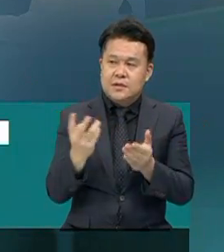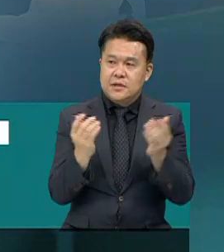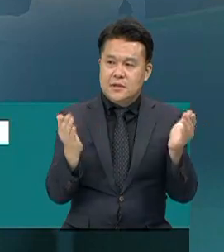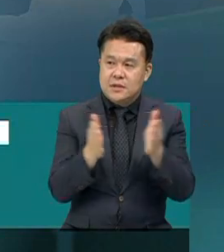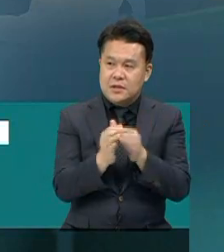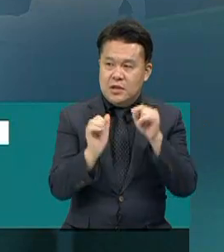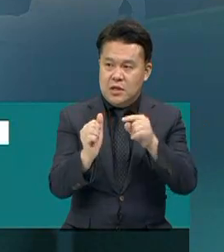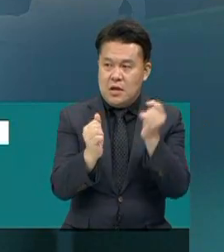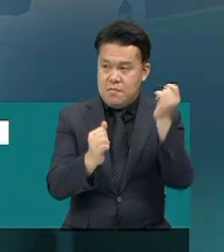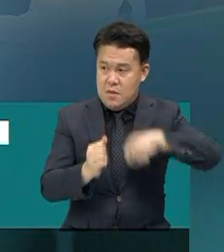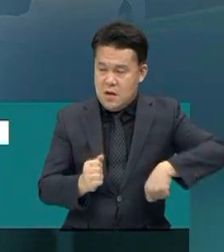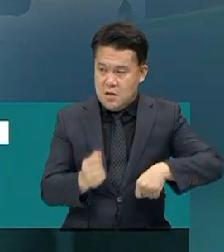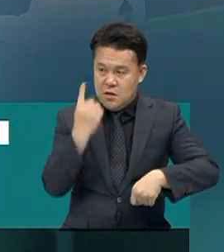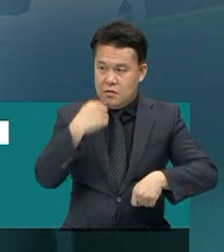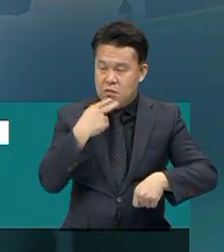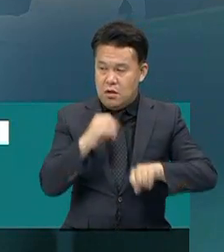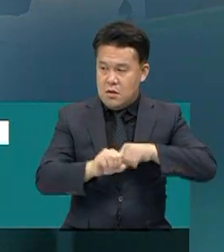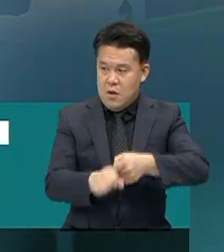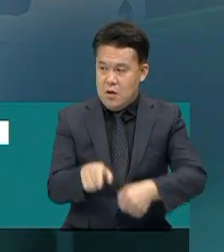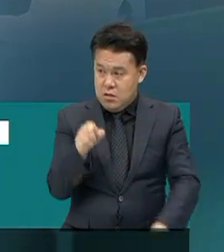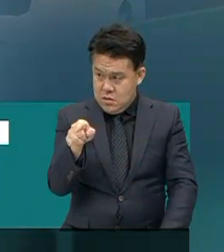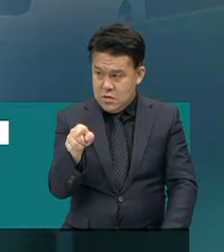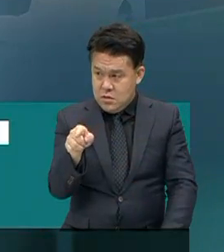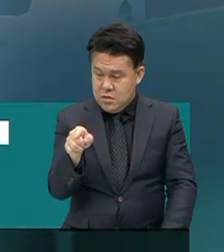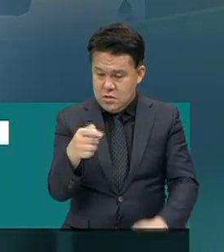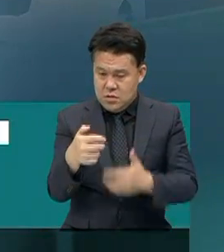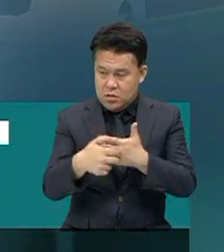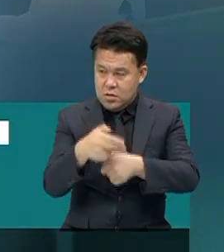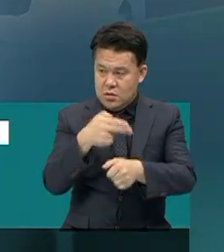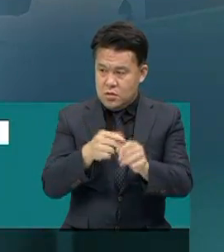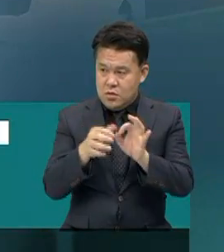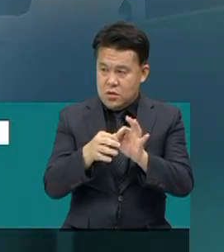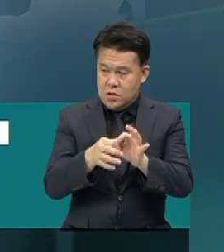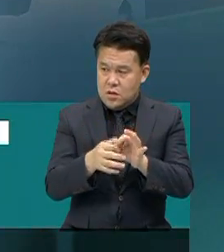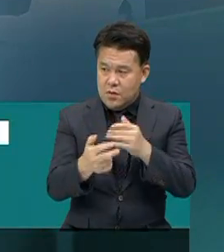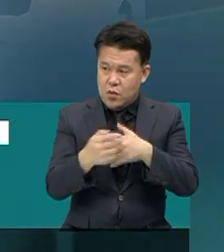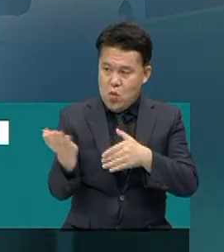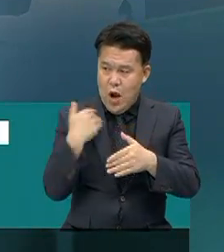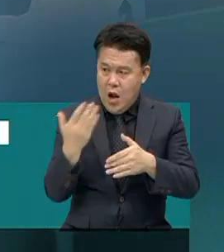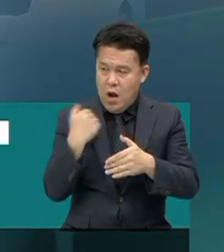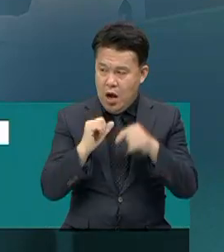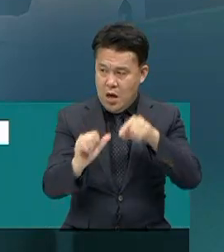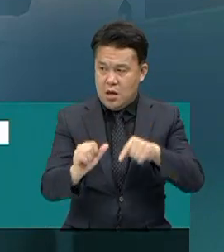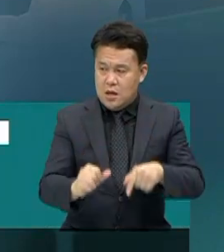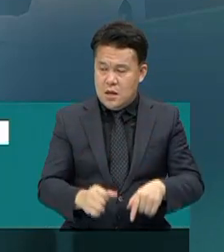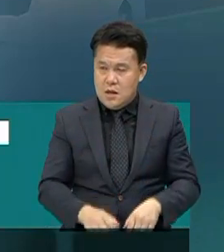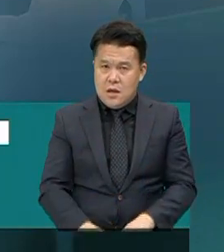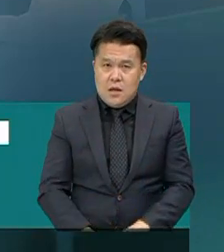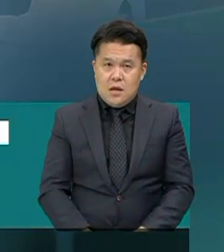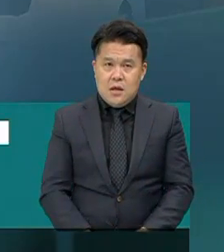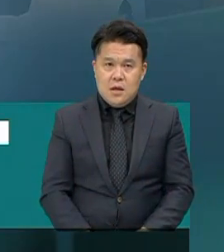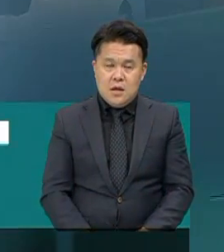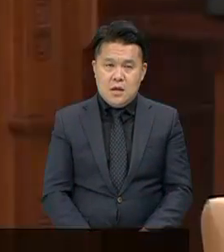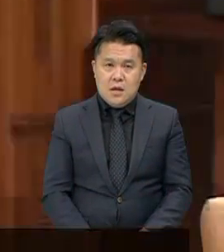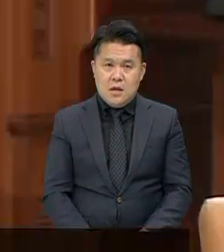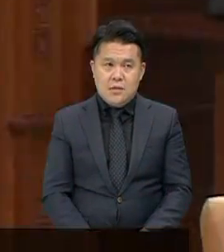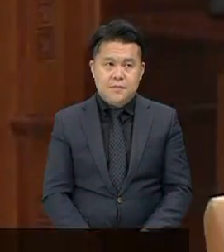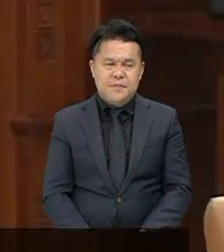경우 엄정하게 처벌할 거라면서 의료 현장 복귀를 거듭 촉구했습니다. 김하영 기자입니다.